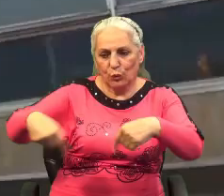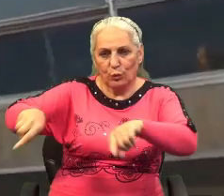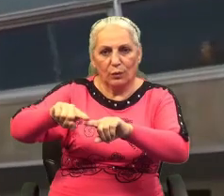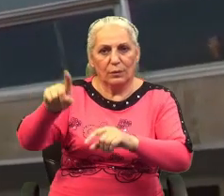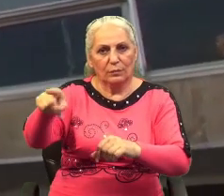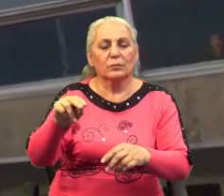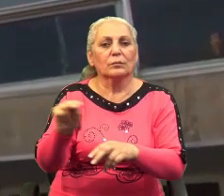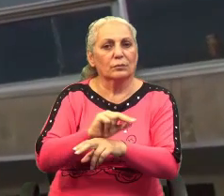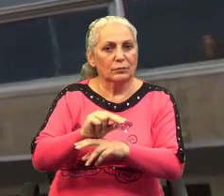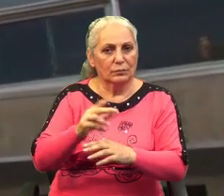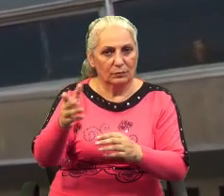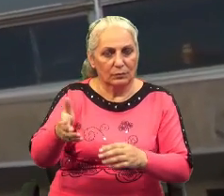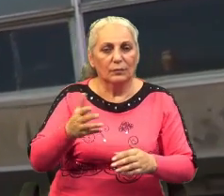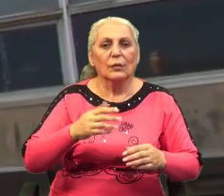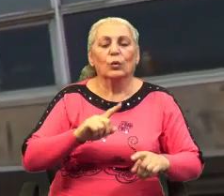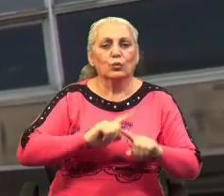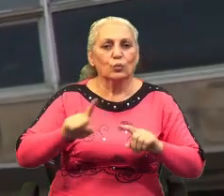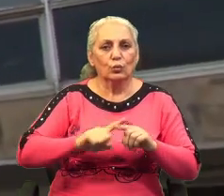մեկնարկել, շուտով կսկսեն